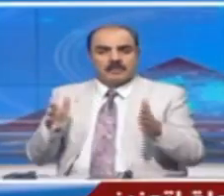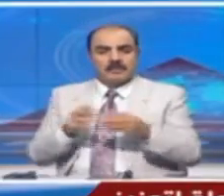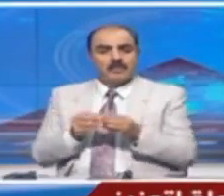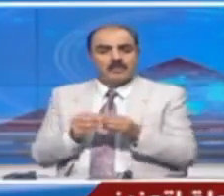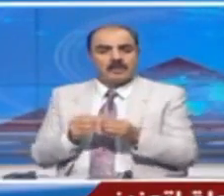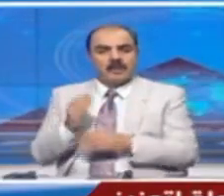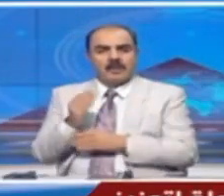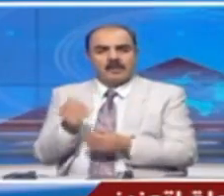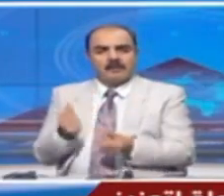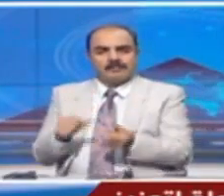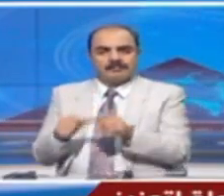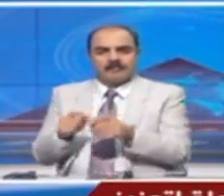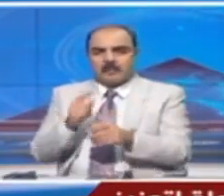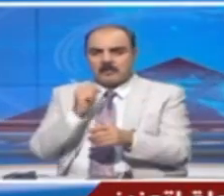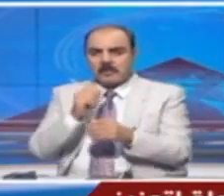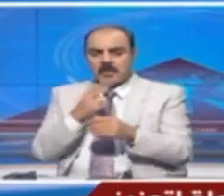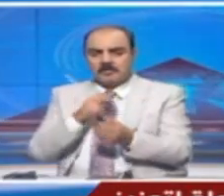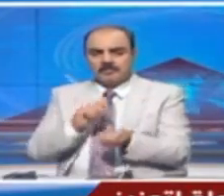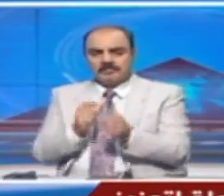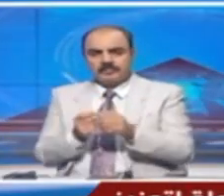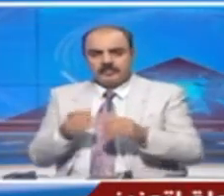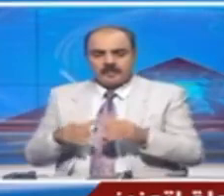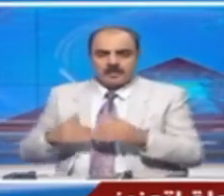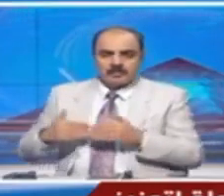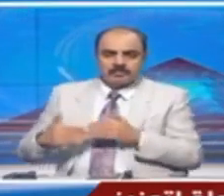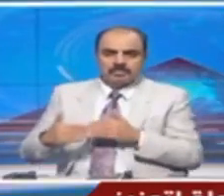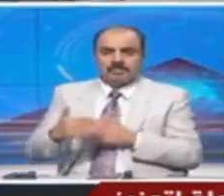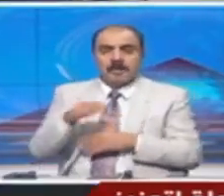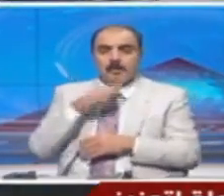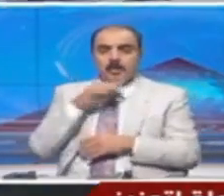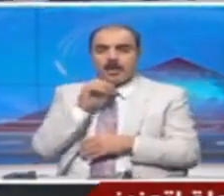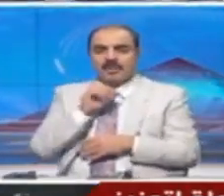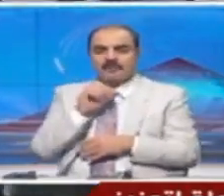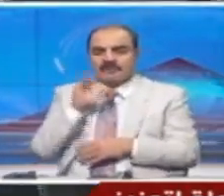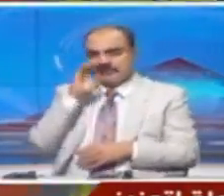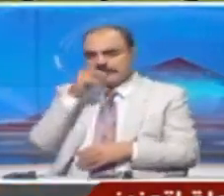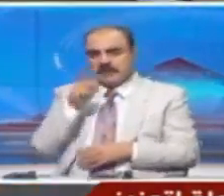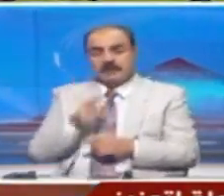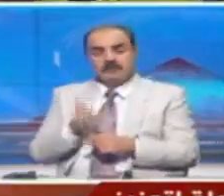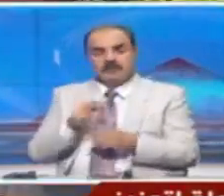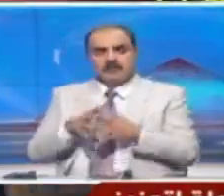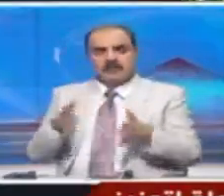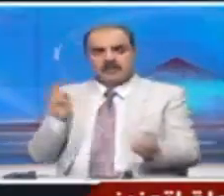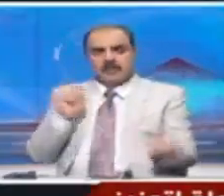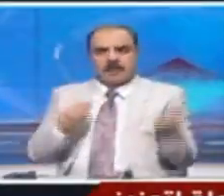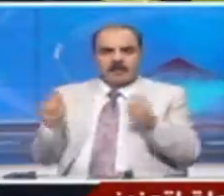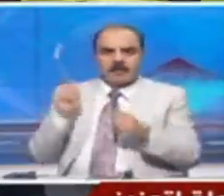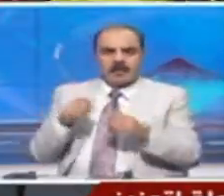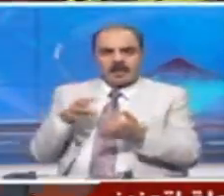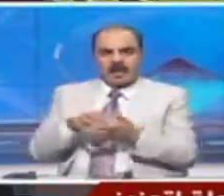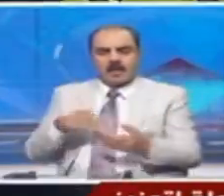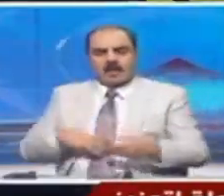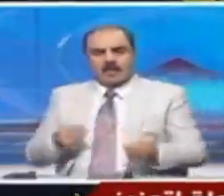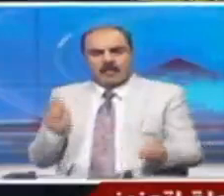مدبولي أعمال توسعة ورفع كفاءة محطة معالجة مياه صرف صحي أبو رواش بالجيزة، وما تم من أعمال